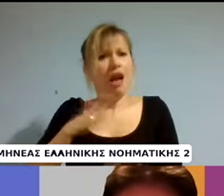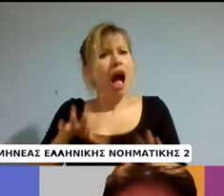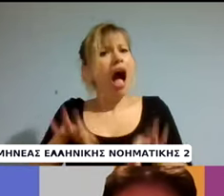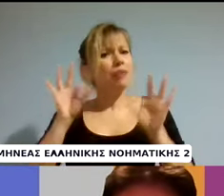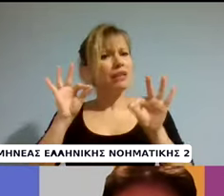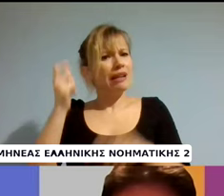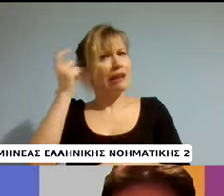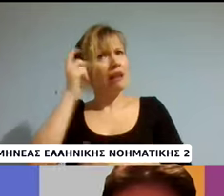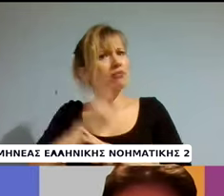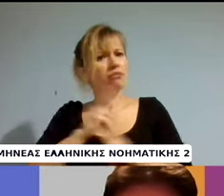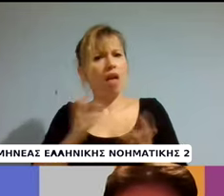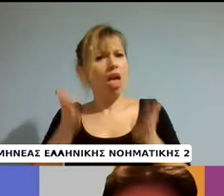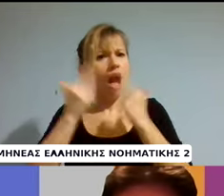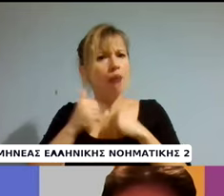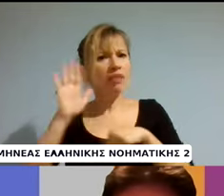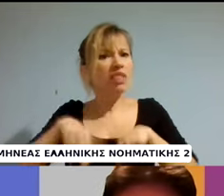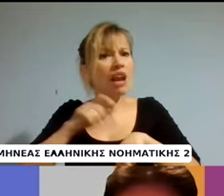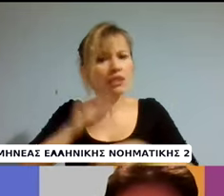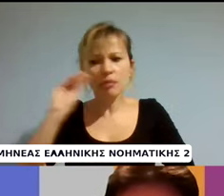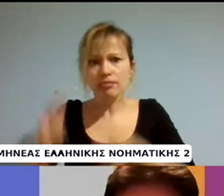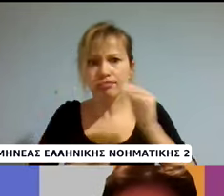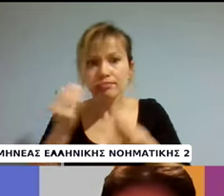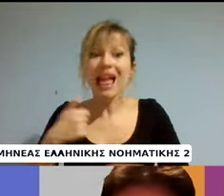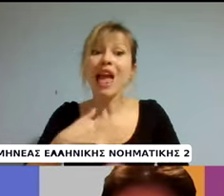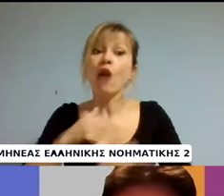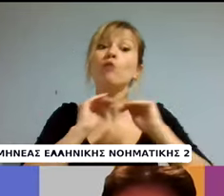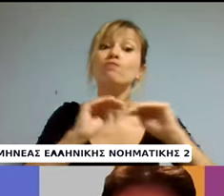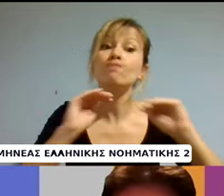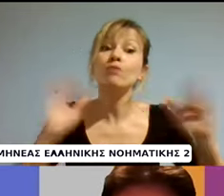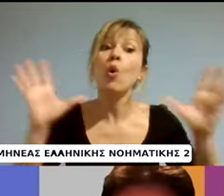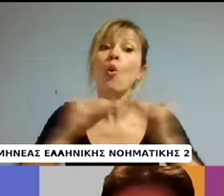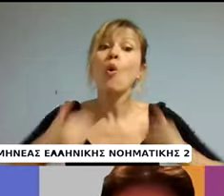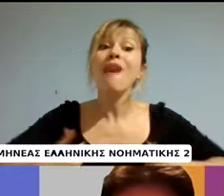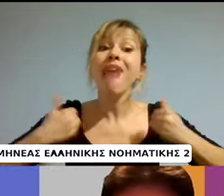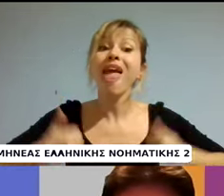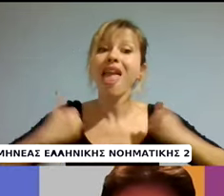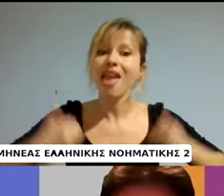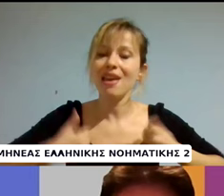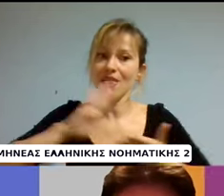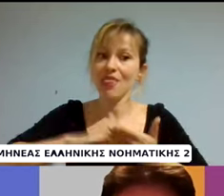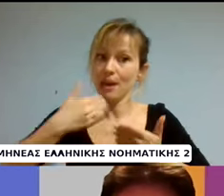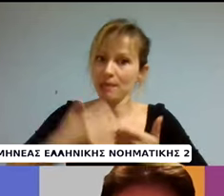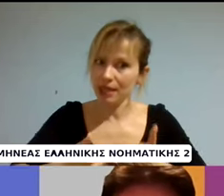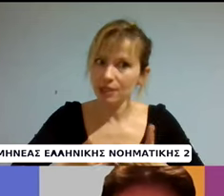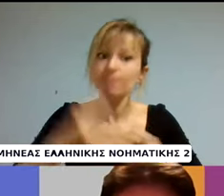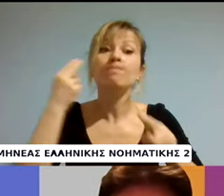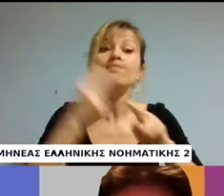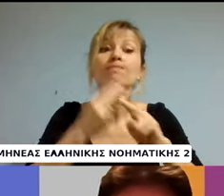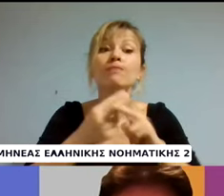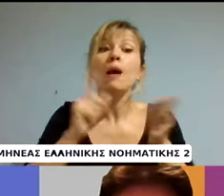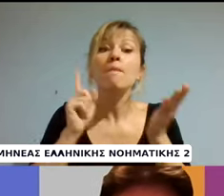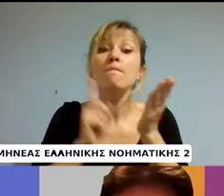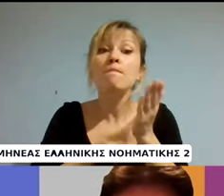μετάφραση, αυτό που συνιστώ στους νέους επαγγελματίες ιδιαίτερα είναι να βρουν ένα